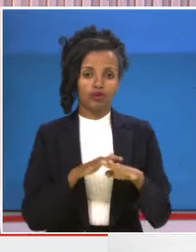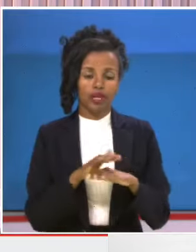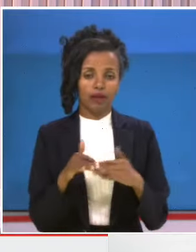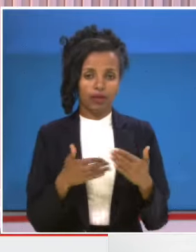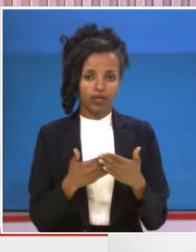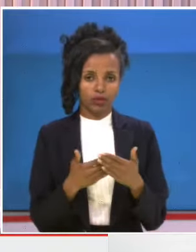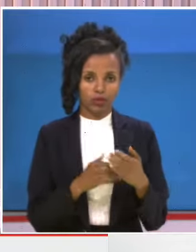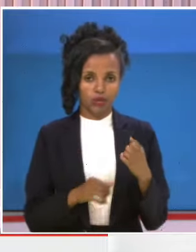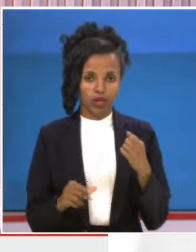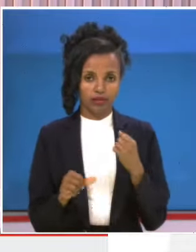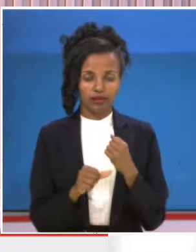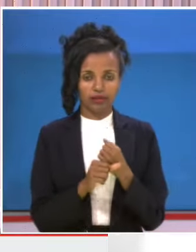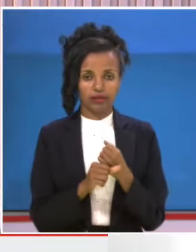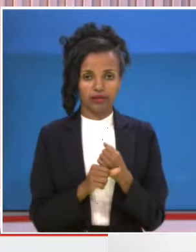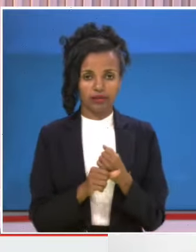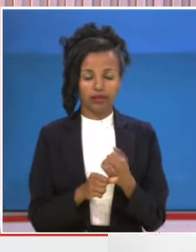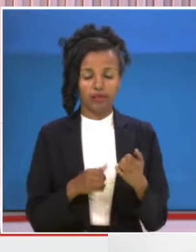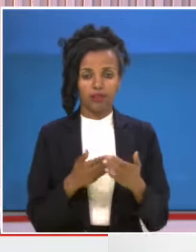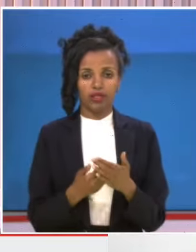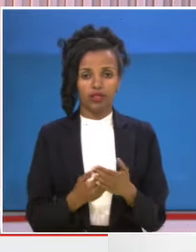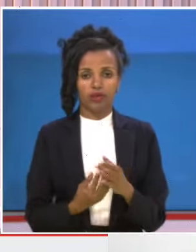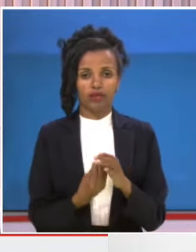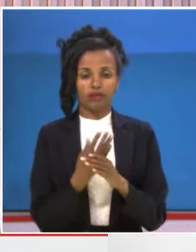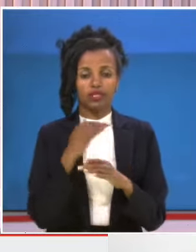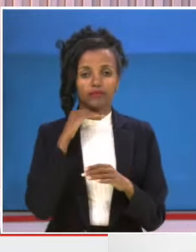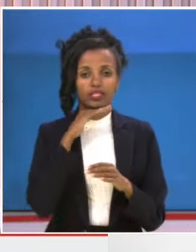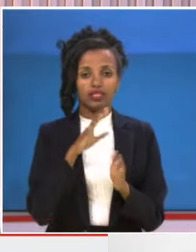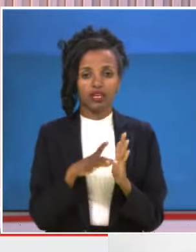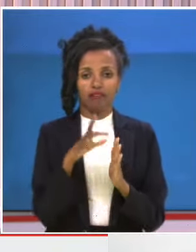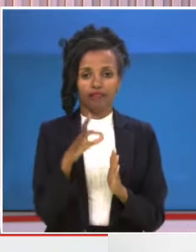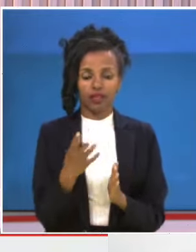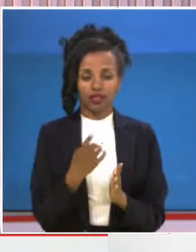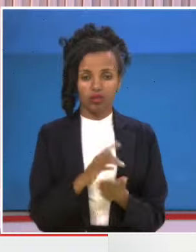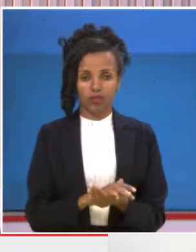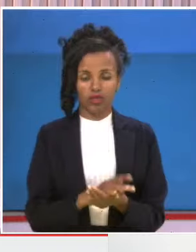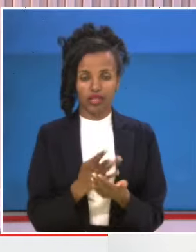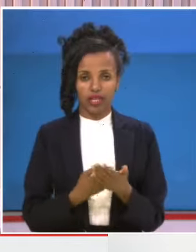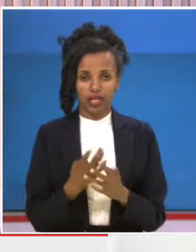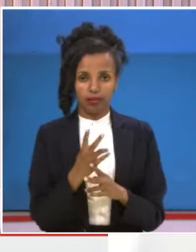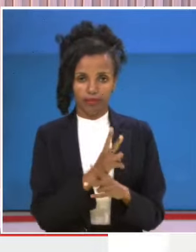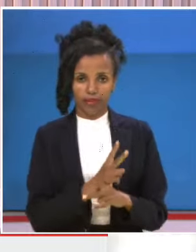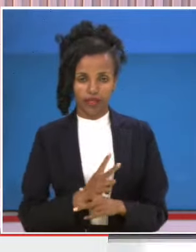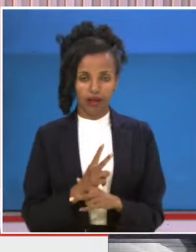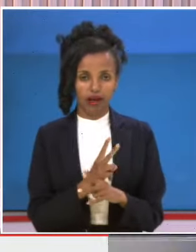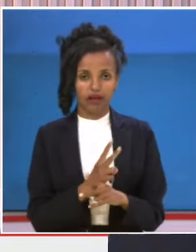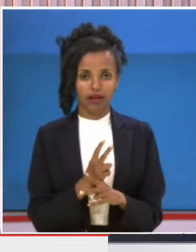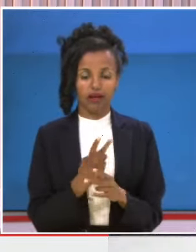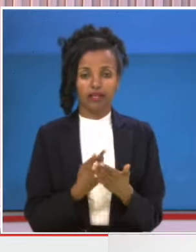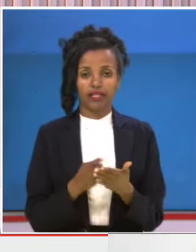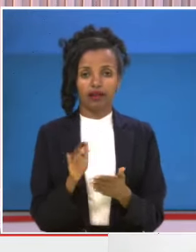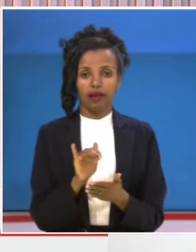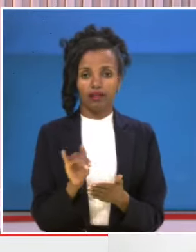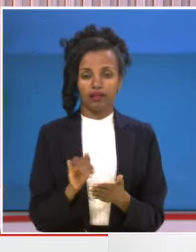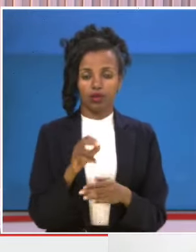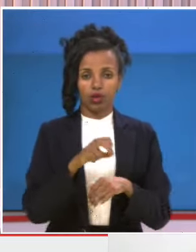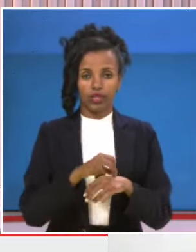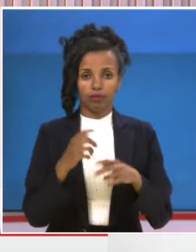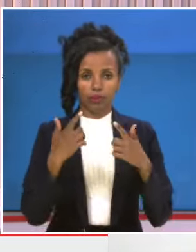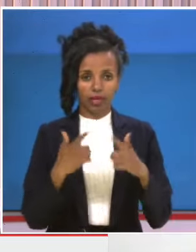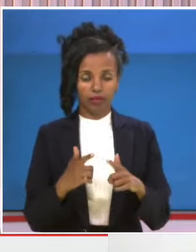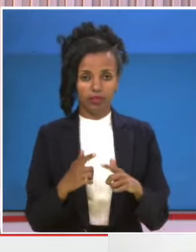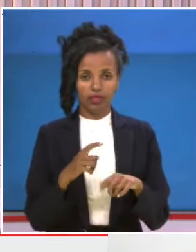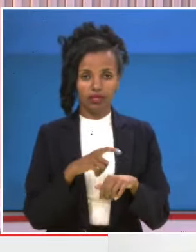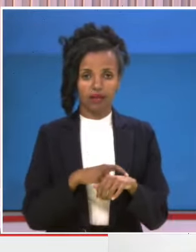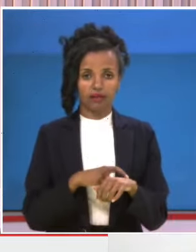የሚያደርሰው ጉዳት የሚያደርሰው የምርት ብልሽት ከፍተኛ ስለሚሆን ይህንን በጥንቃቄ እንዲህ አይነት ወቅት በሚገጥምበት ሰዓት